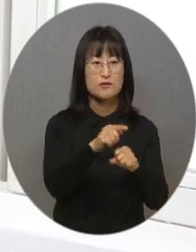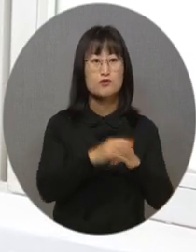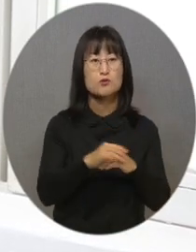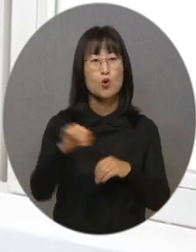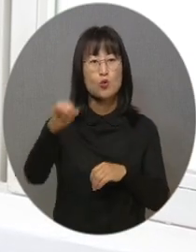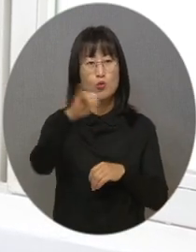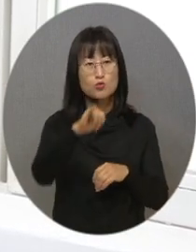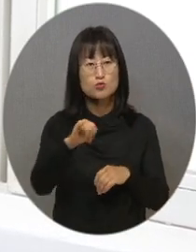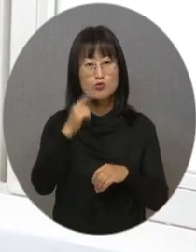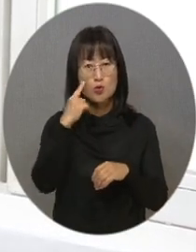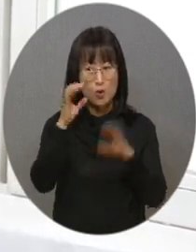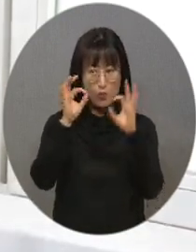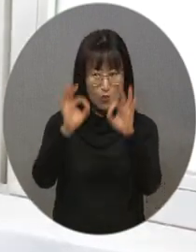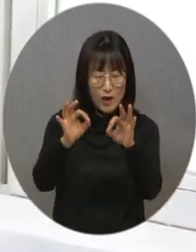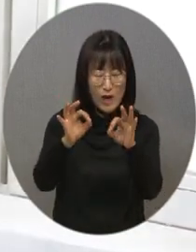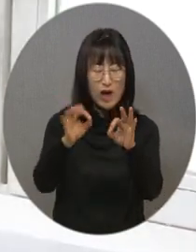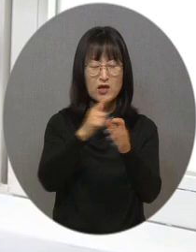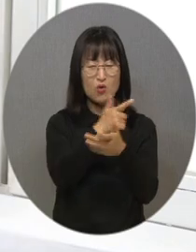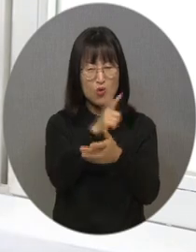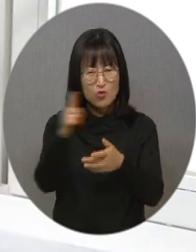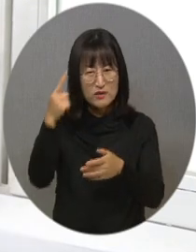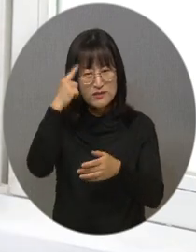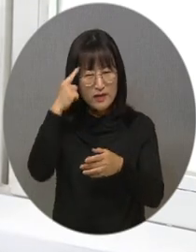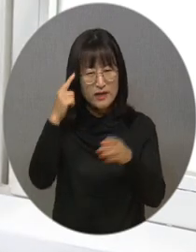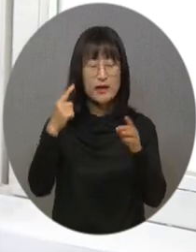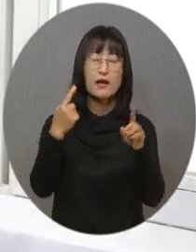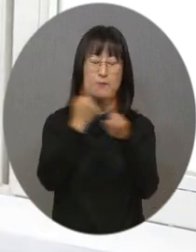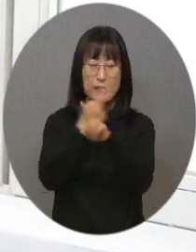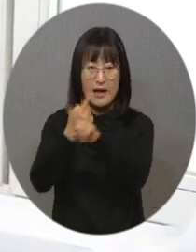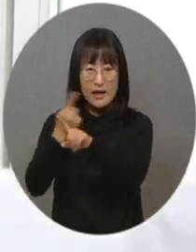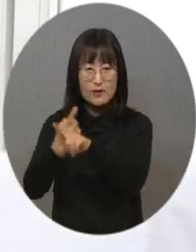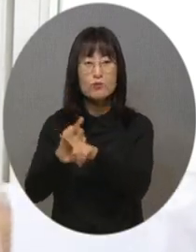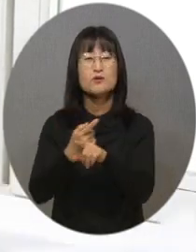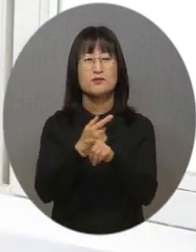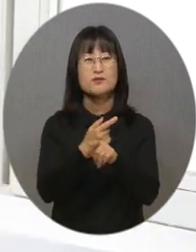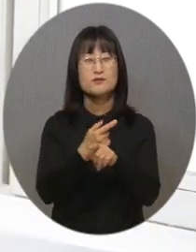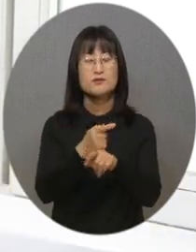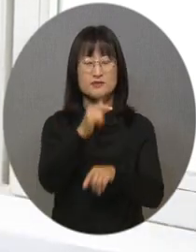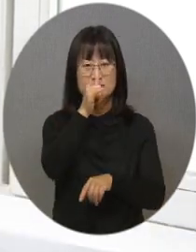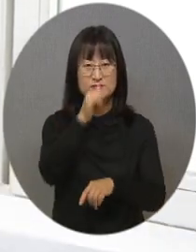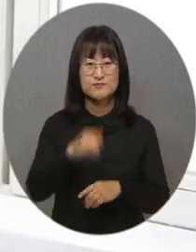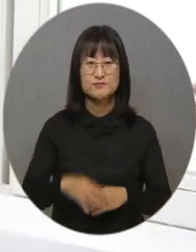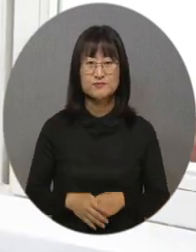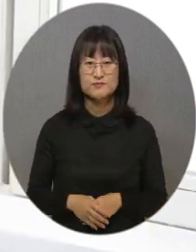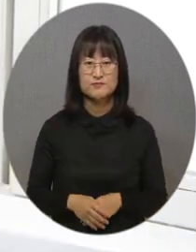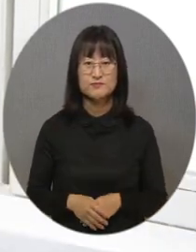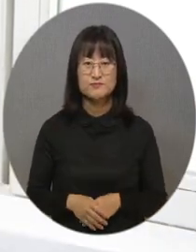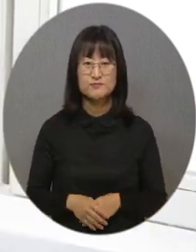다양한 시각과 조형으로 삼아 일관된 작품 세계를 보여줍니다.